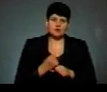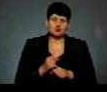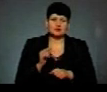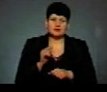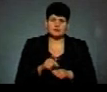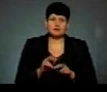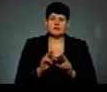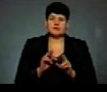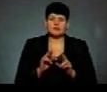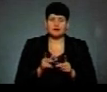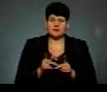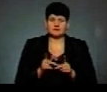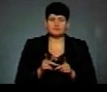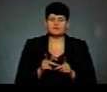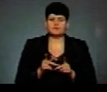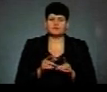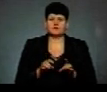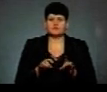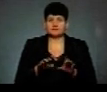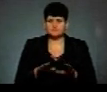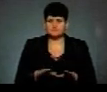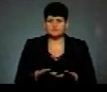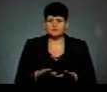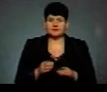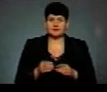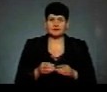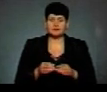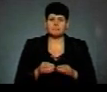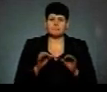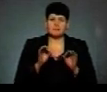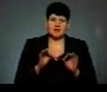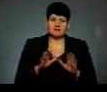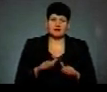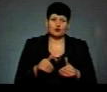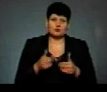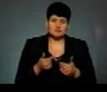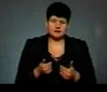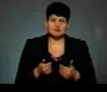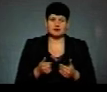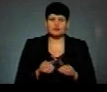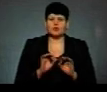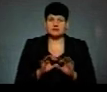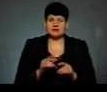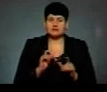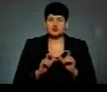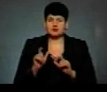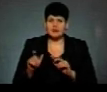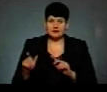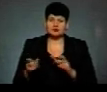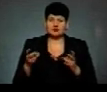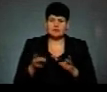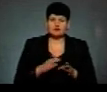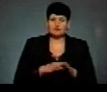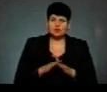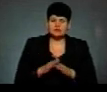як би зреагувати на абсолютно логічні, правильні рекомендації, навпаки, пояснити студентам, що дещо треба